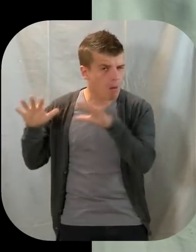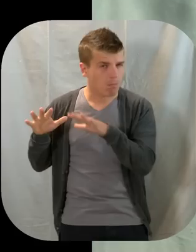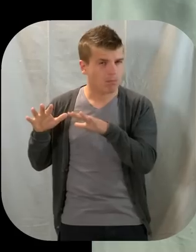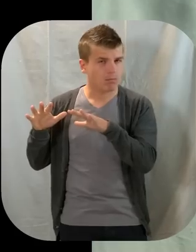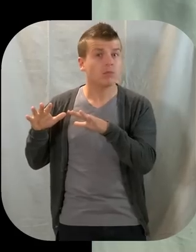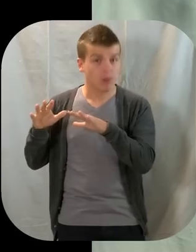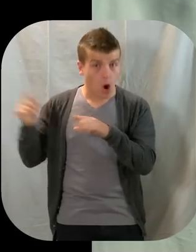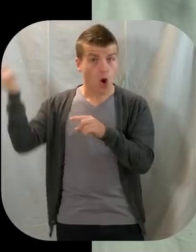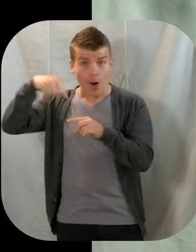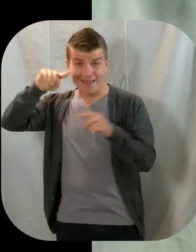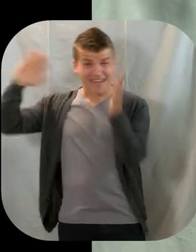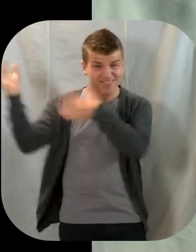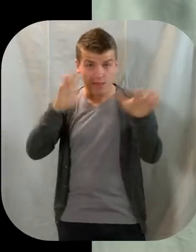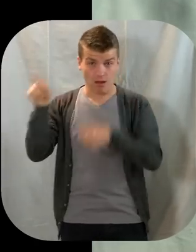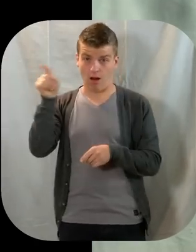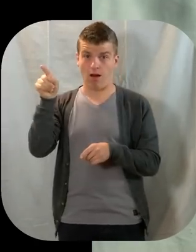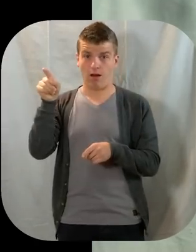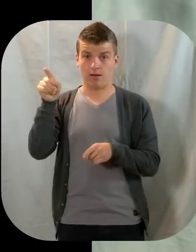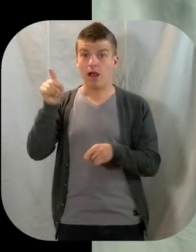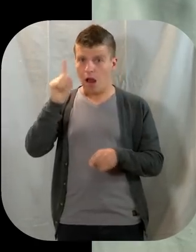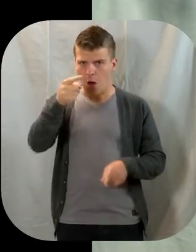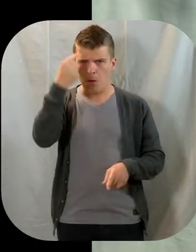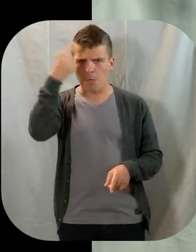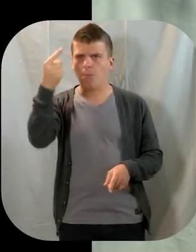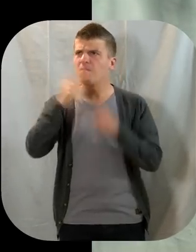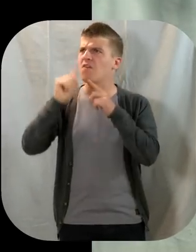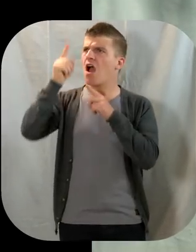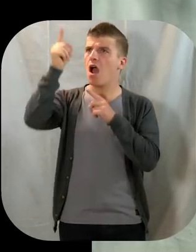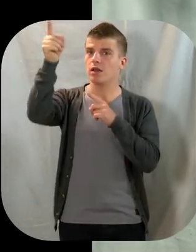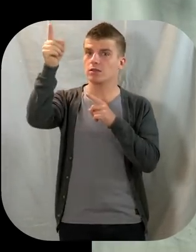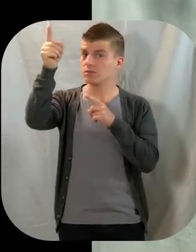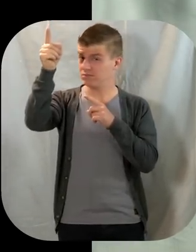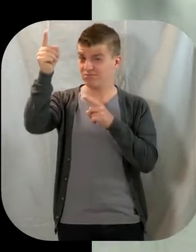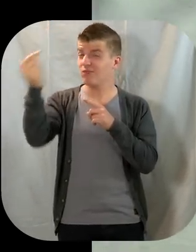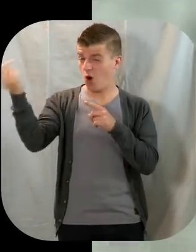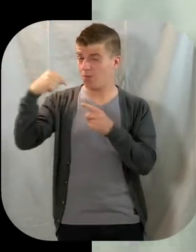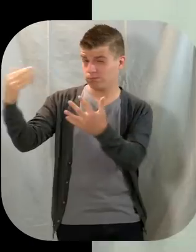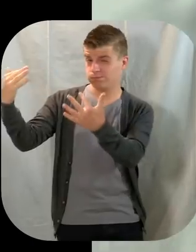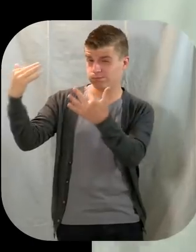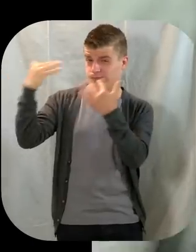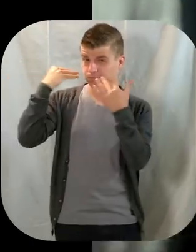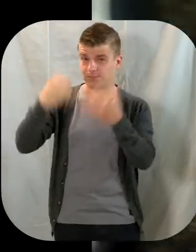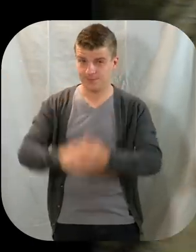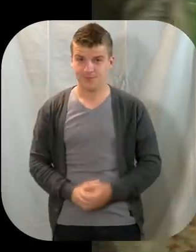ist ein Gewitter im Anmarsch. Und auch wenn ihr denkt, es ist noch weit weg, es kommt bestimmt.